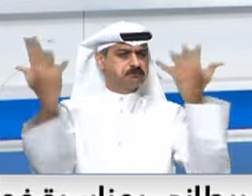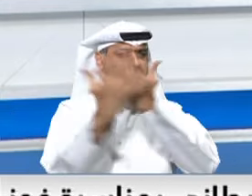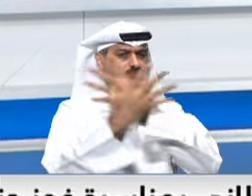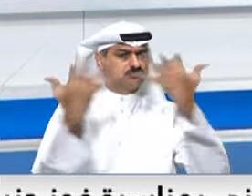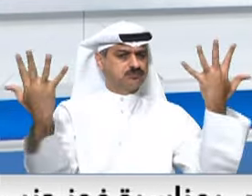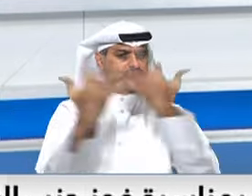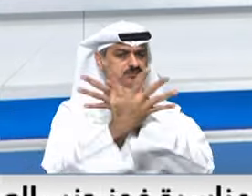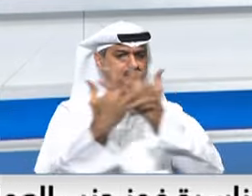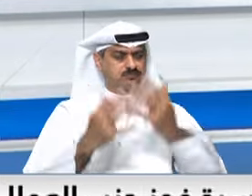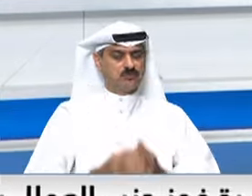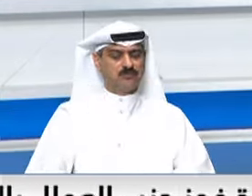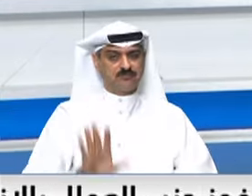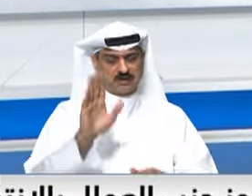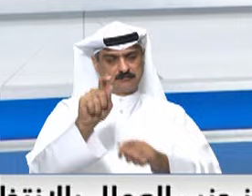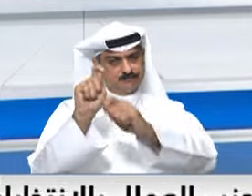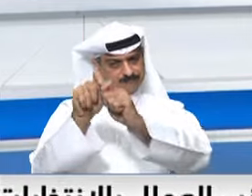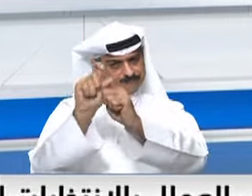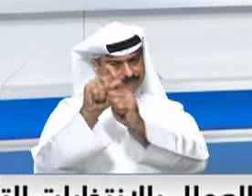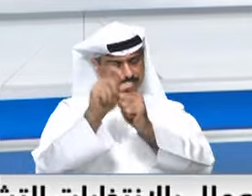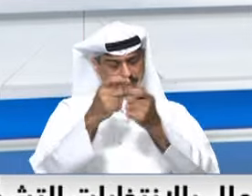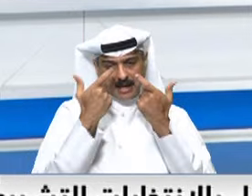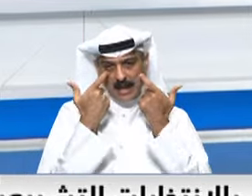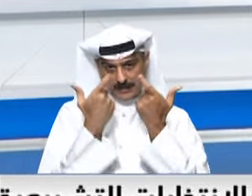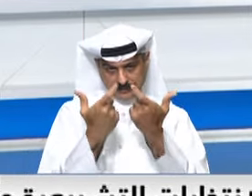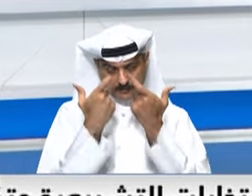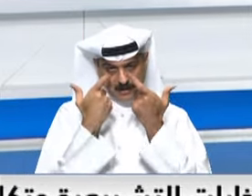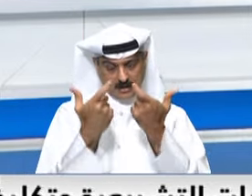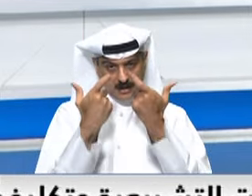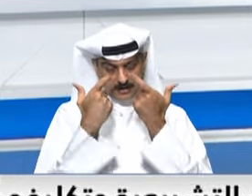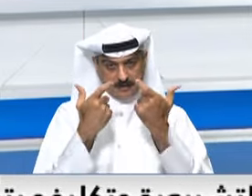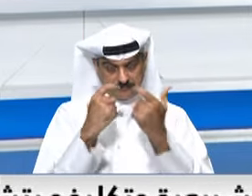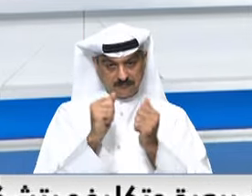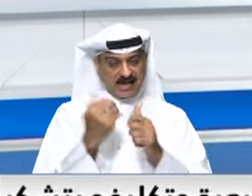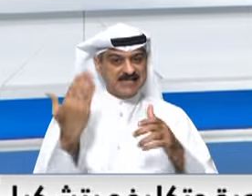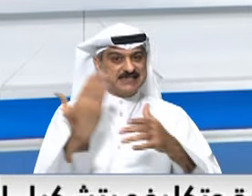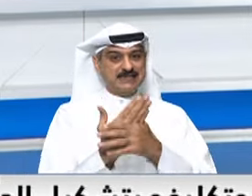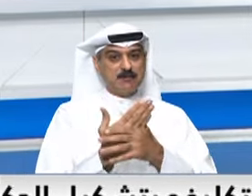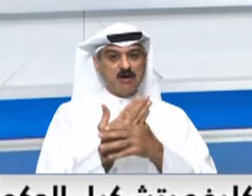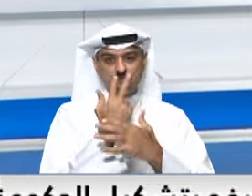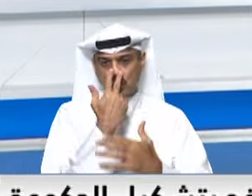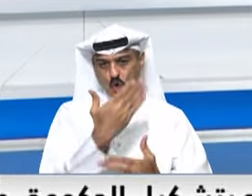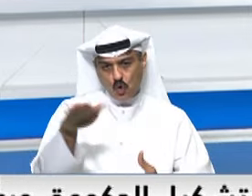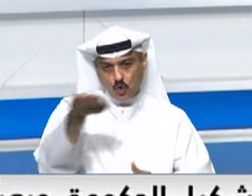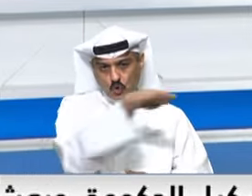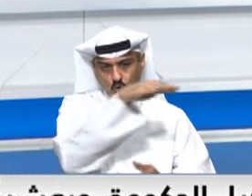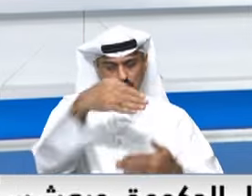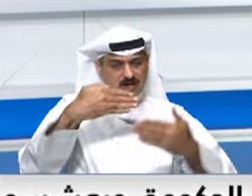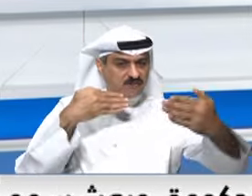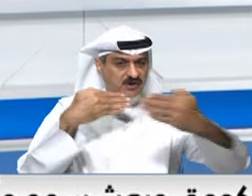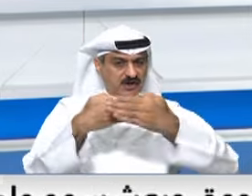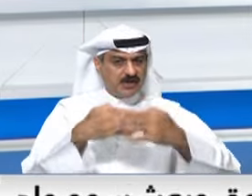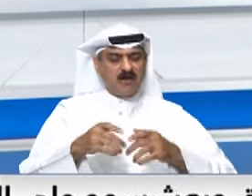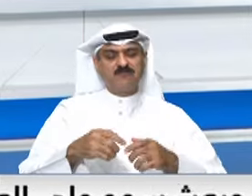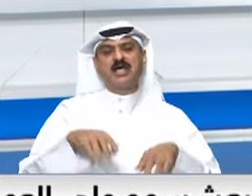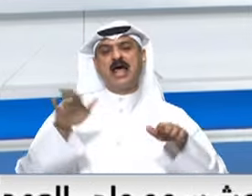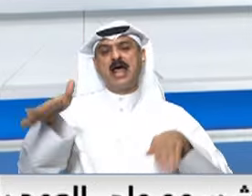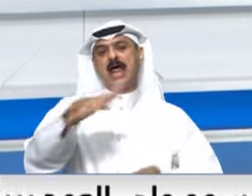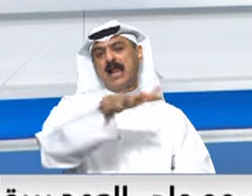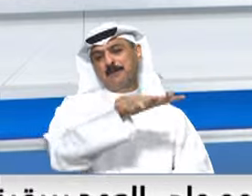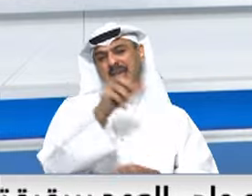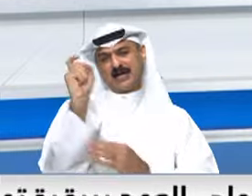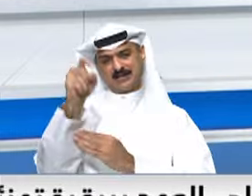المناطق. لذا ننصح أخذ الحذر والحيطة من تدني مدى الرؤية الأفقية وأيضا مرتادي البحر تأجيل أي نشاط